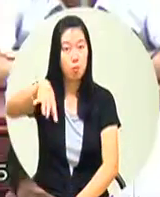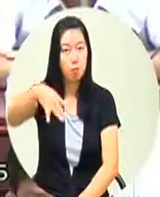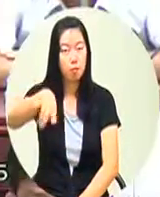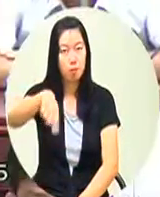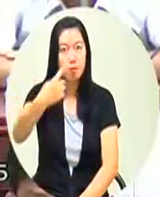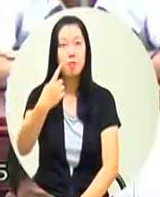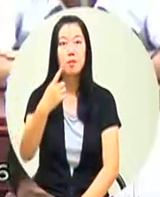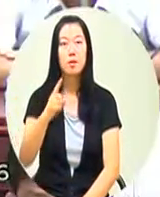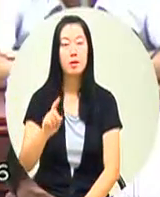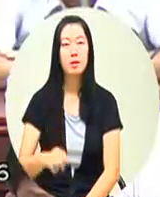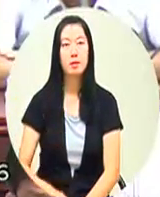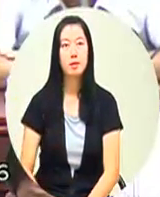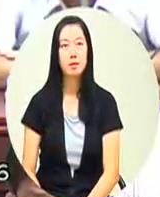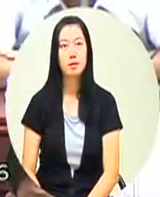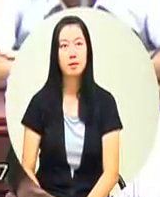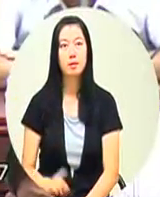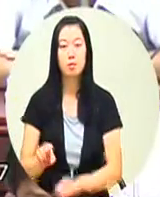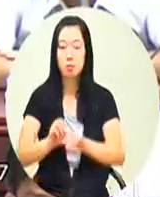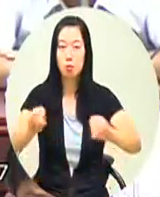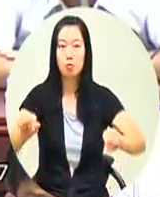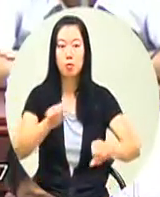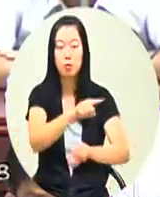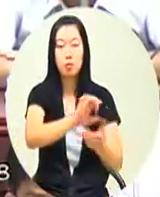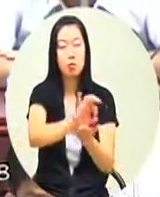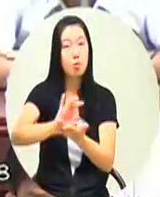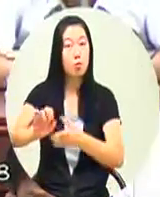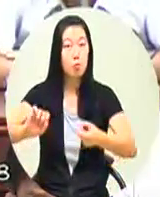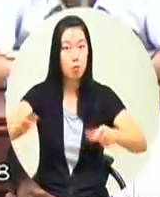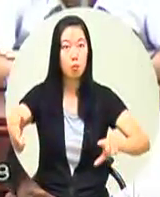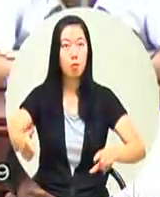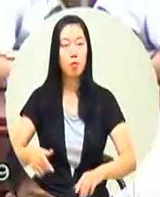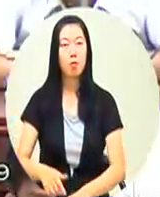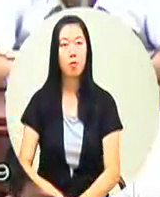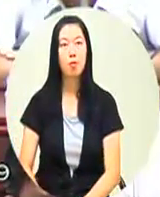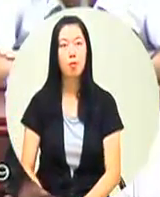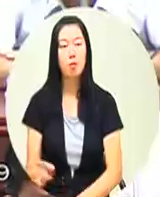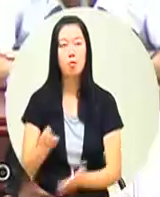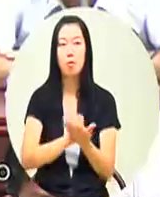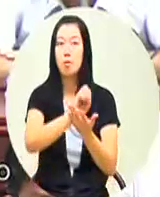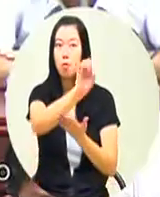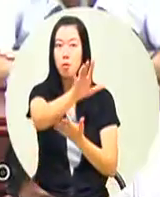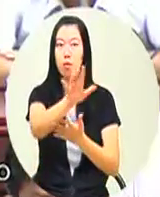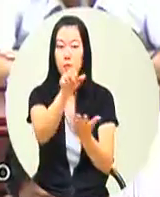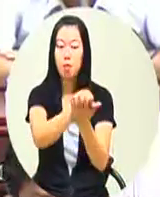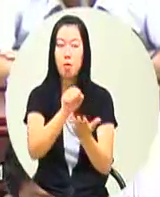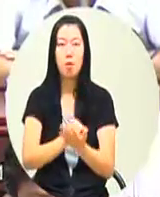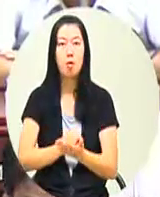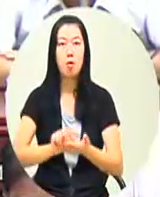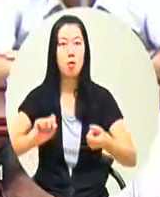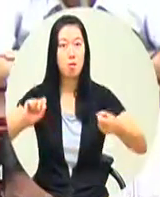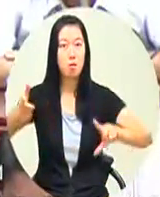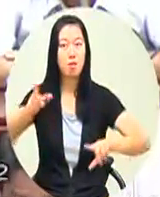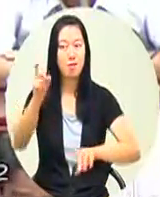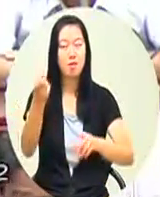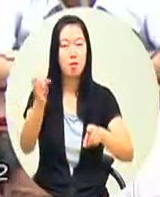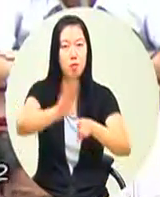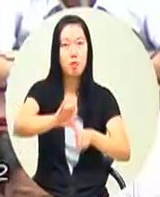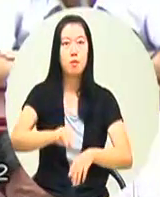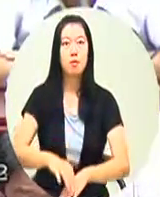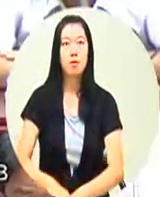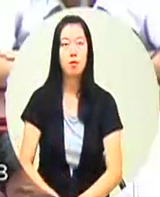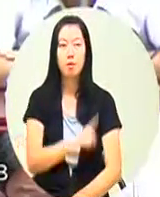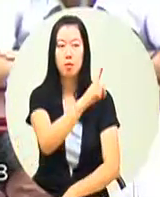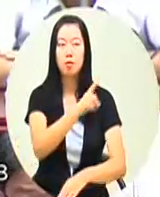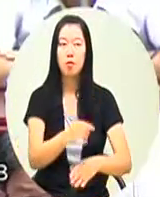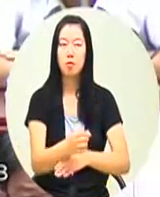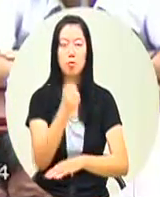因为它整个土地使用已经不一样 啊，所以变成暴涨，变成十倍嘛，哈啊，所以以当时候地主就会觉得你